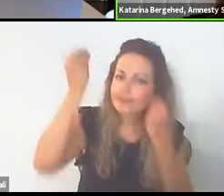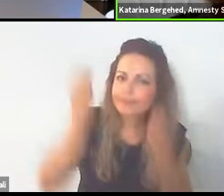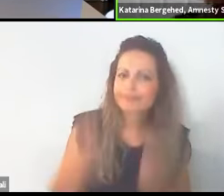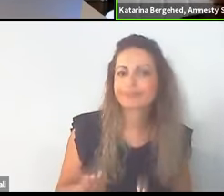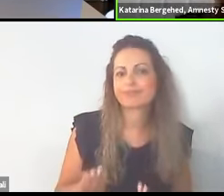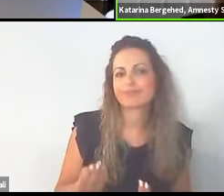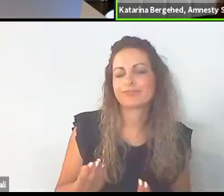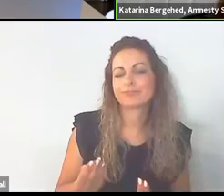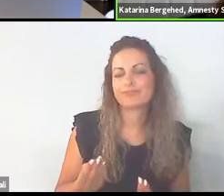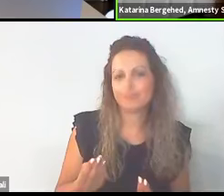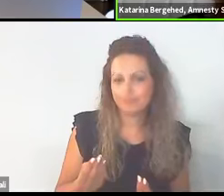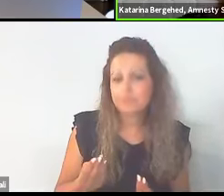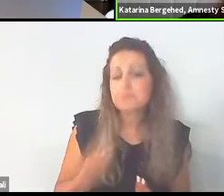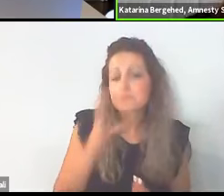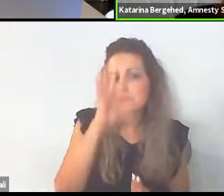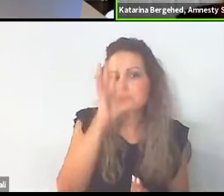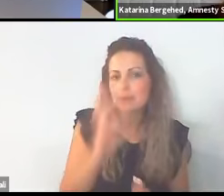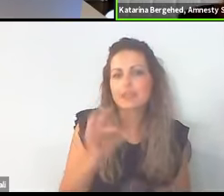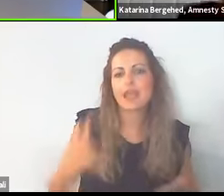really happy to join you.